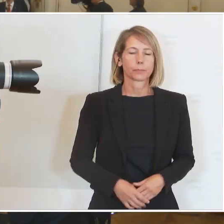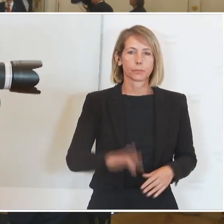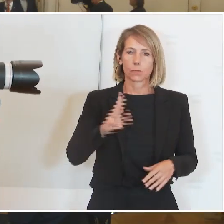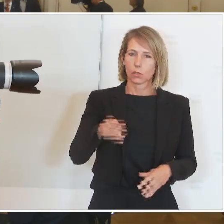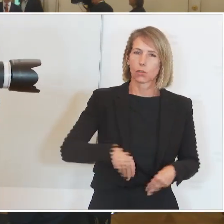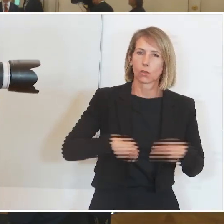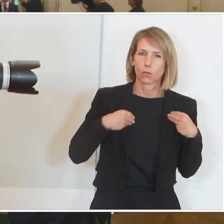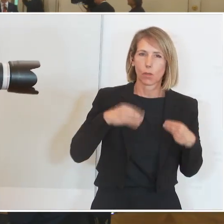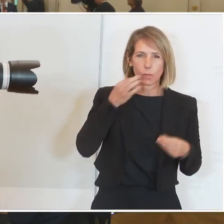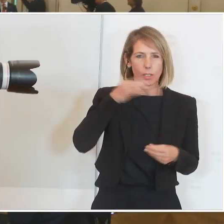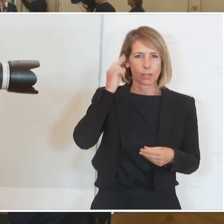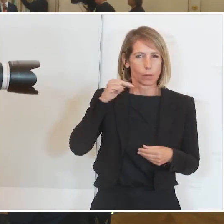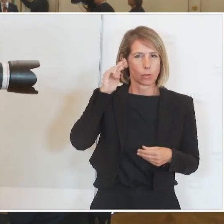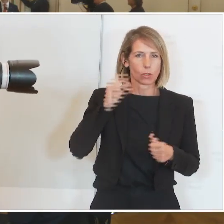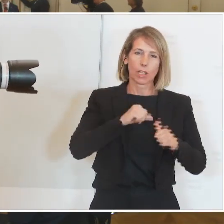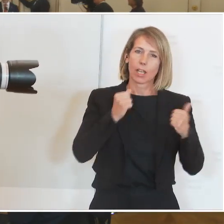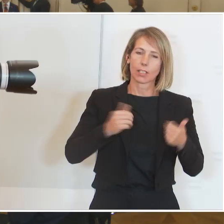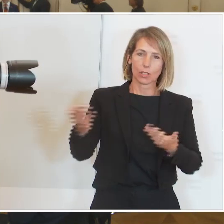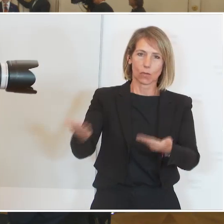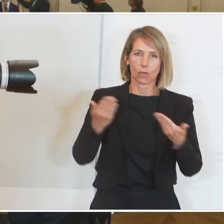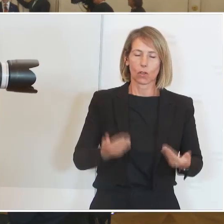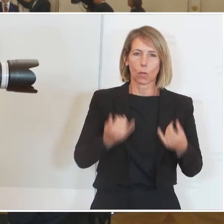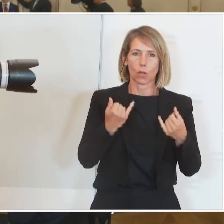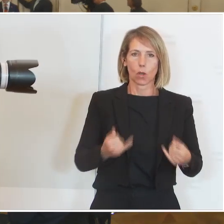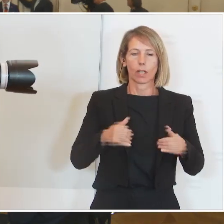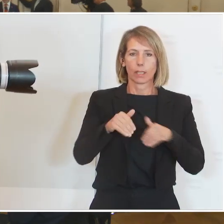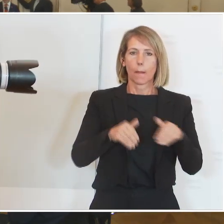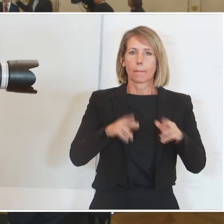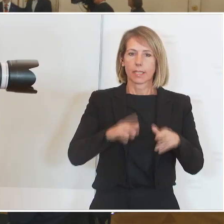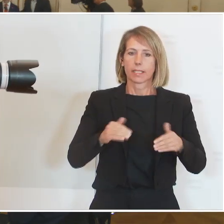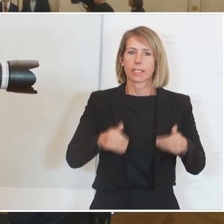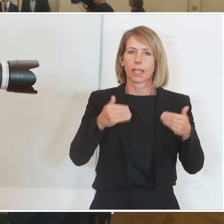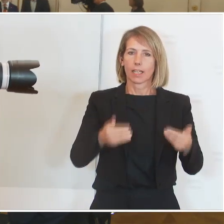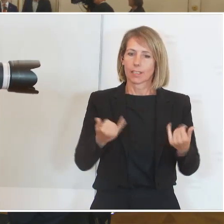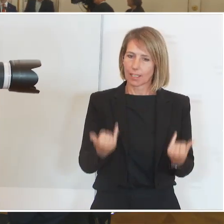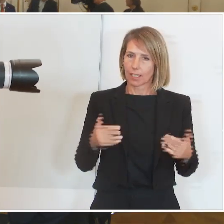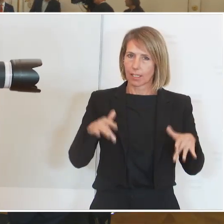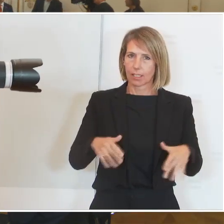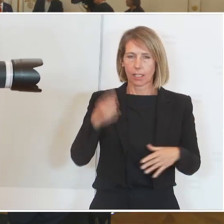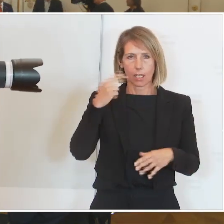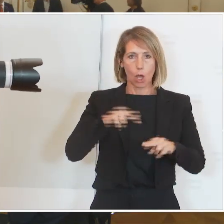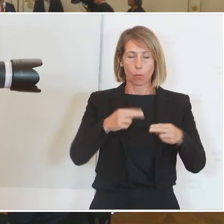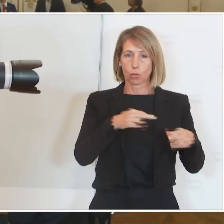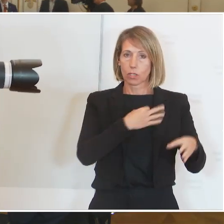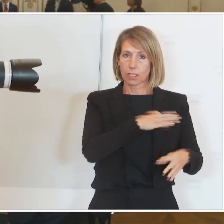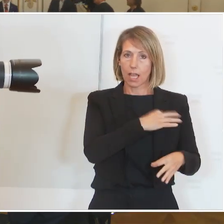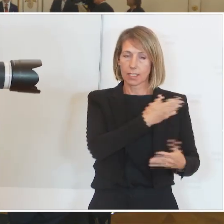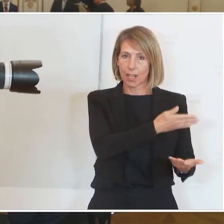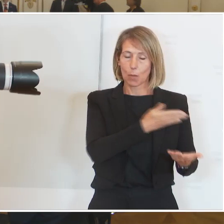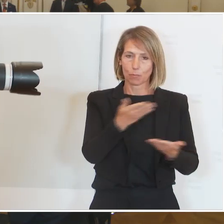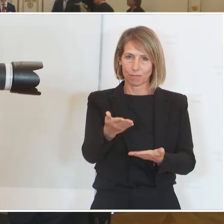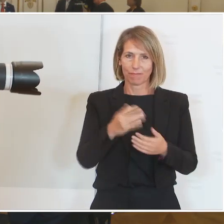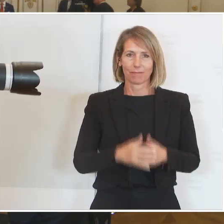Schönen Vormittag, meine Damen und Herren. Herzlich willkommen bei unserem Foyer nach dem Ministerrat. Das Wort hat der Herr Bundeskanzler. Bitte. Vielen Dank, meine sehr